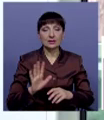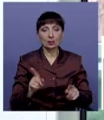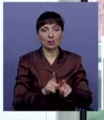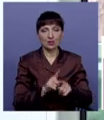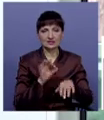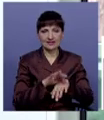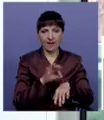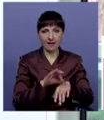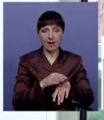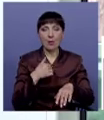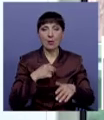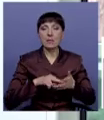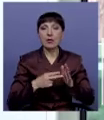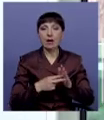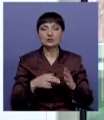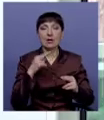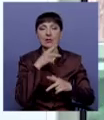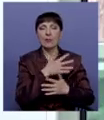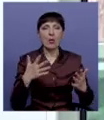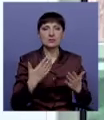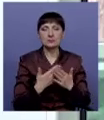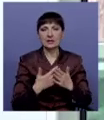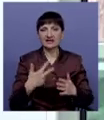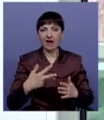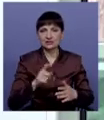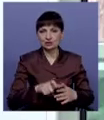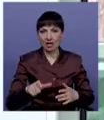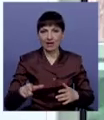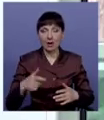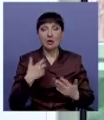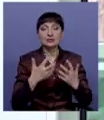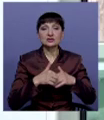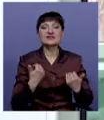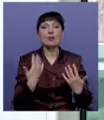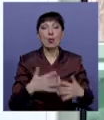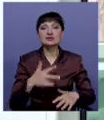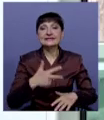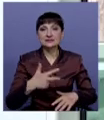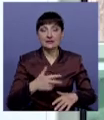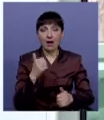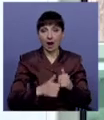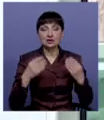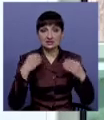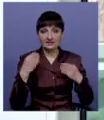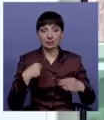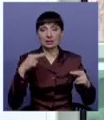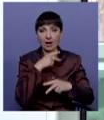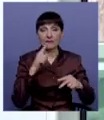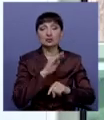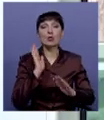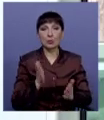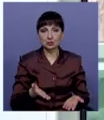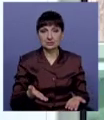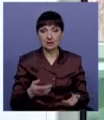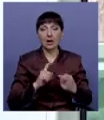заболели по моим расчетам отравились больше 20 человек посчитал сегодня уже 30 если на каждой свадьбе так будем травиться что тогда